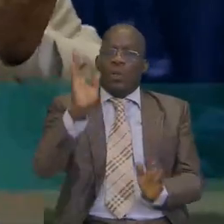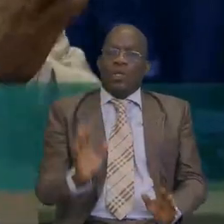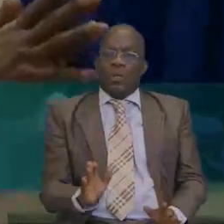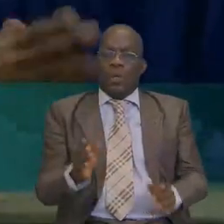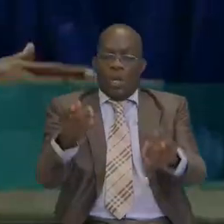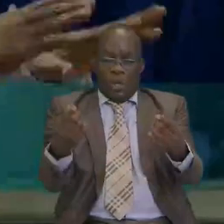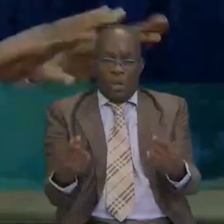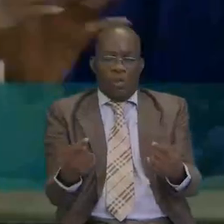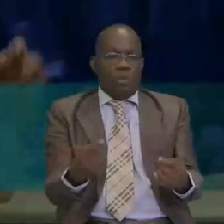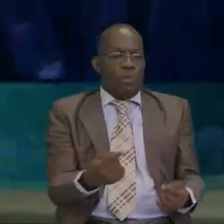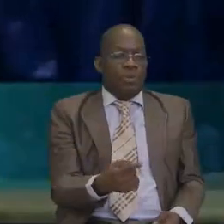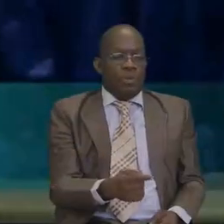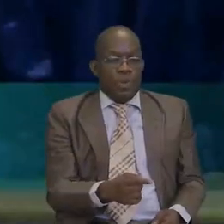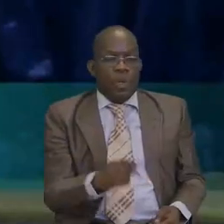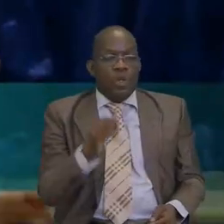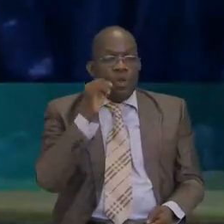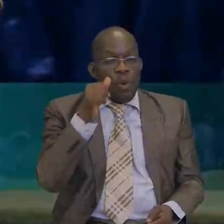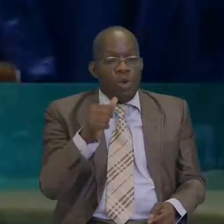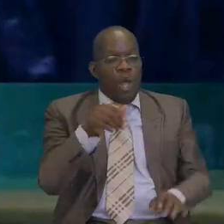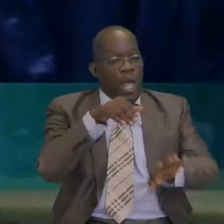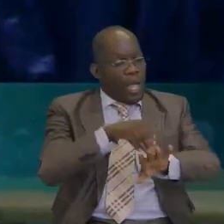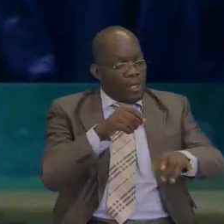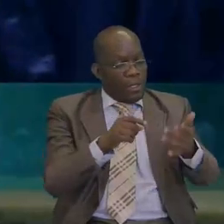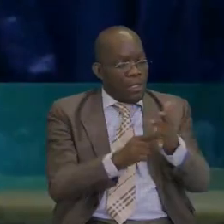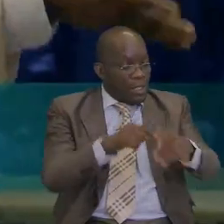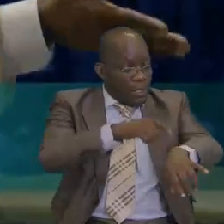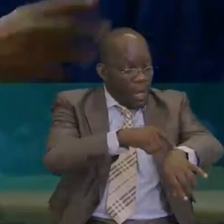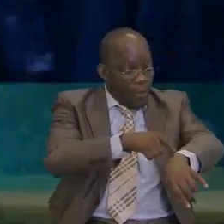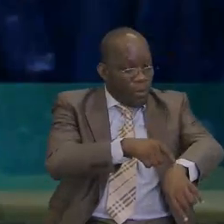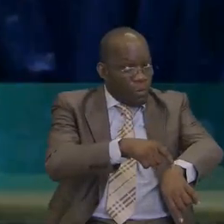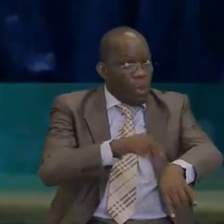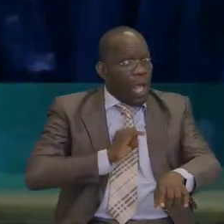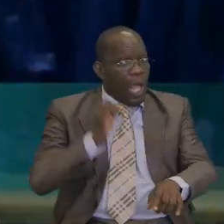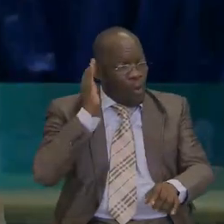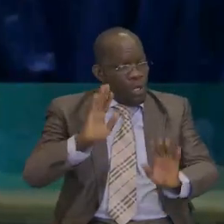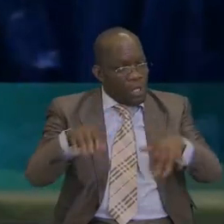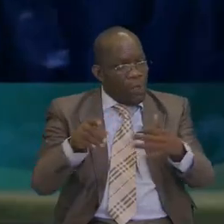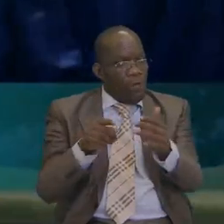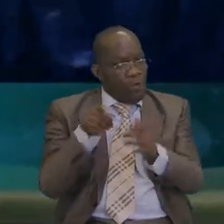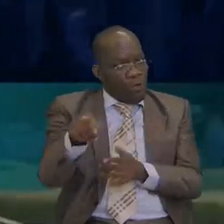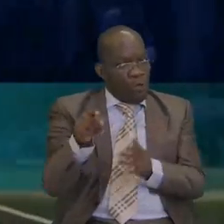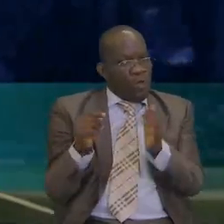dit viens demain à telle heure, et je vais te donner ceci.